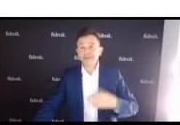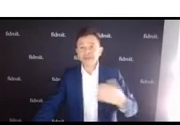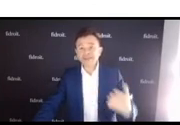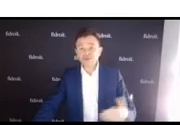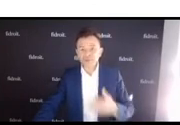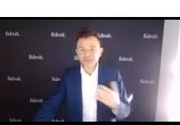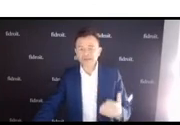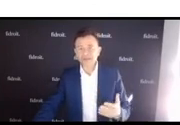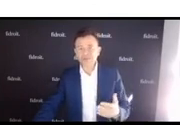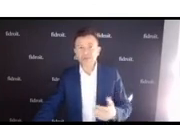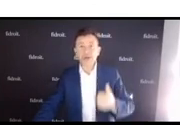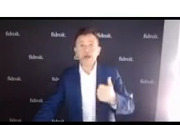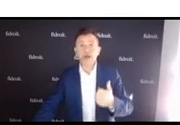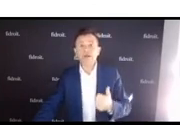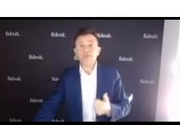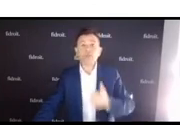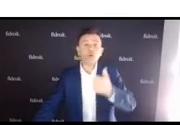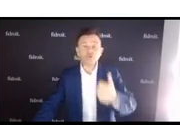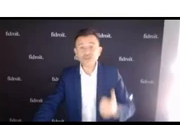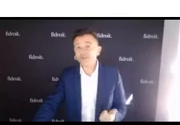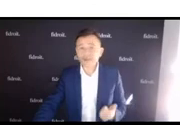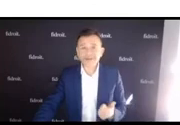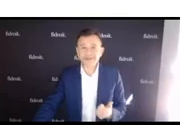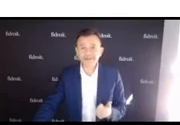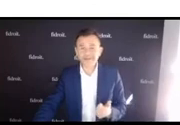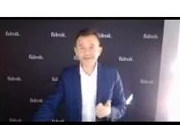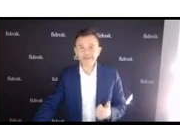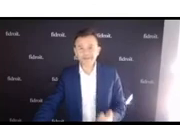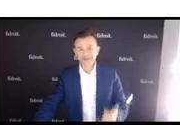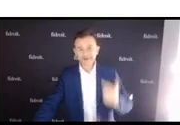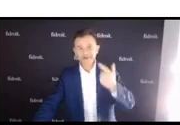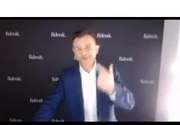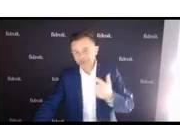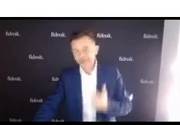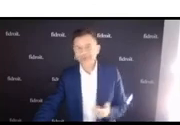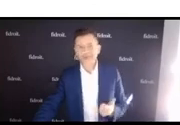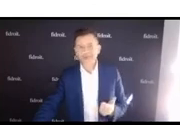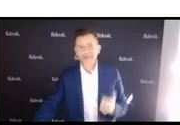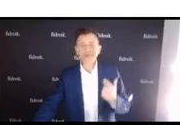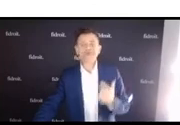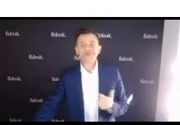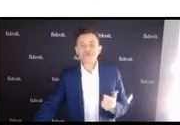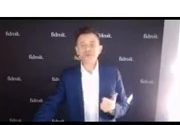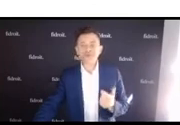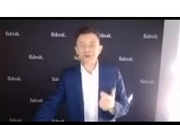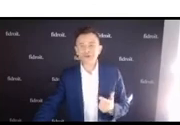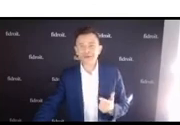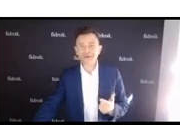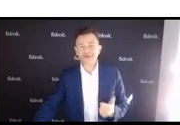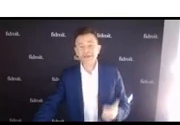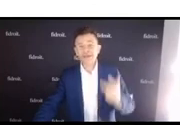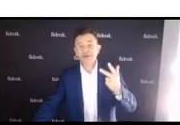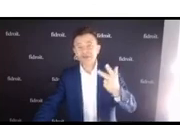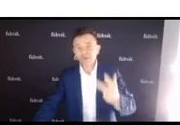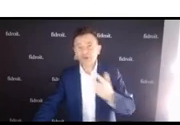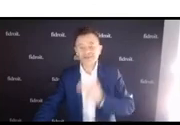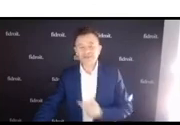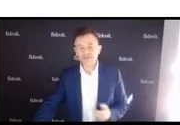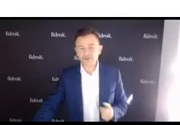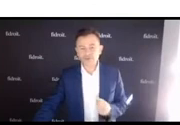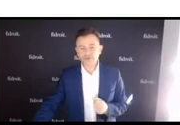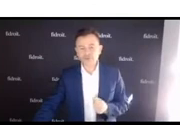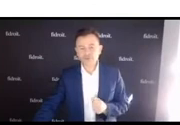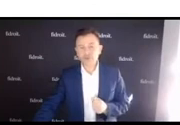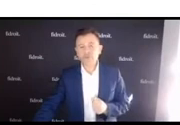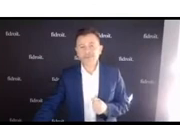possibilités qui se présentent à vous. 1. Prolonger votre activité. 2. Faire du cumul emploi-retraite. Et enfin,